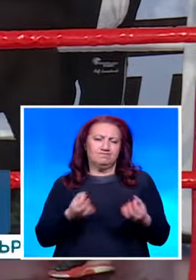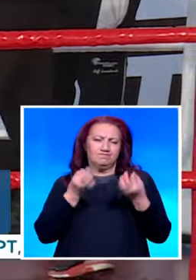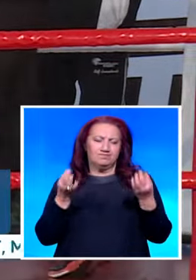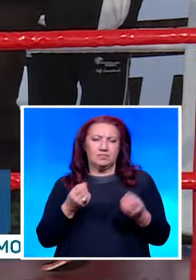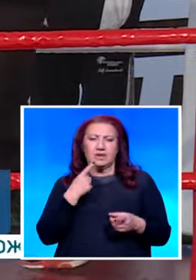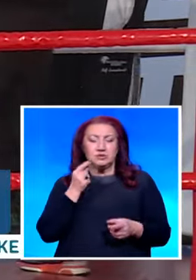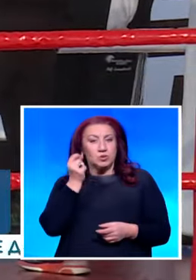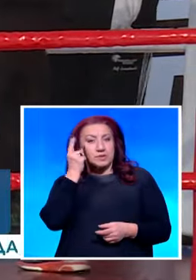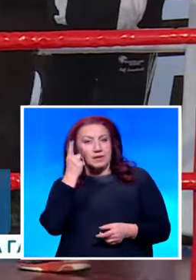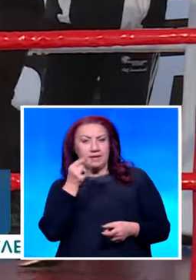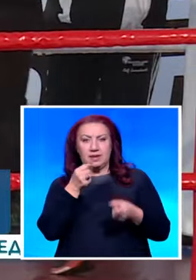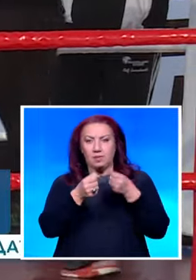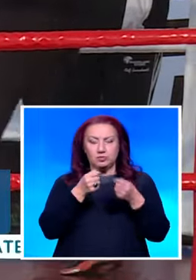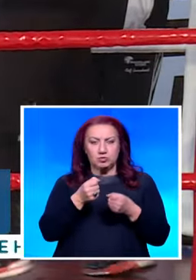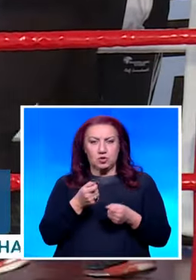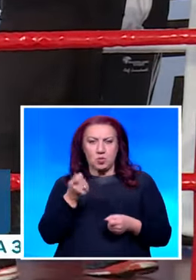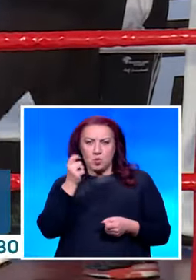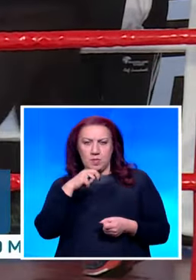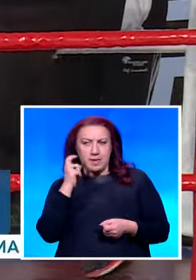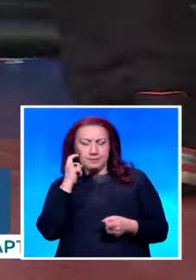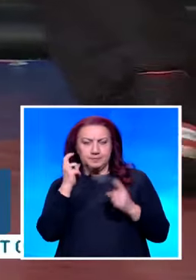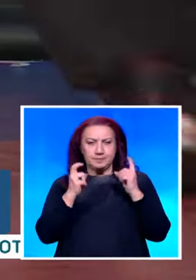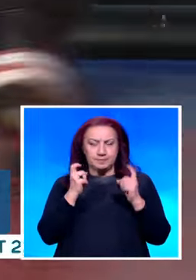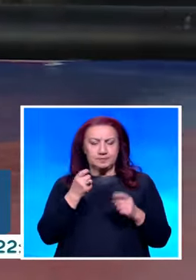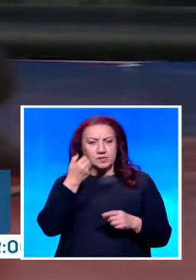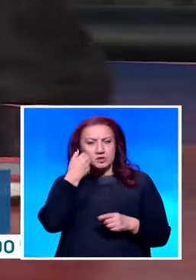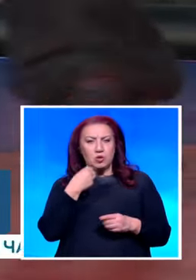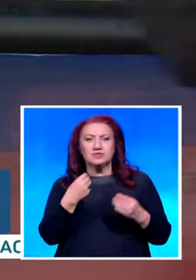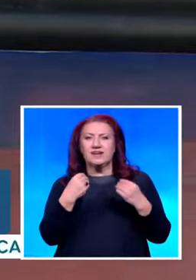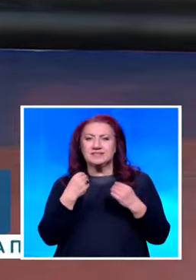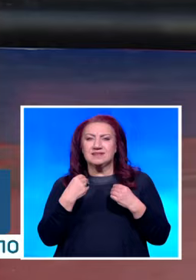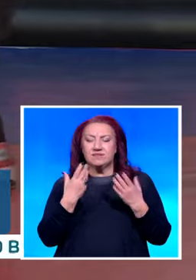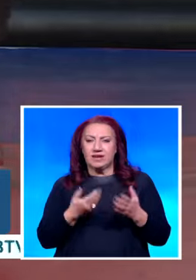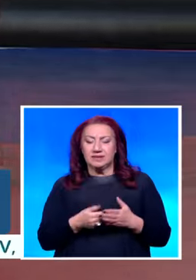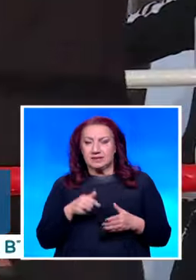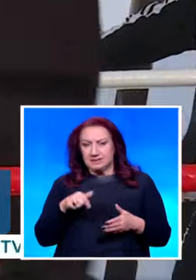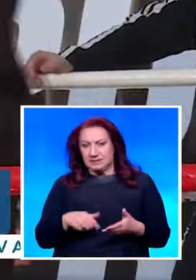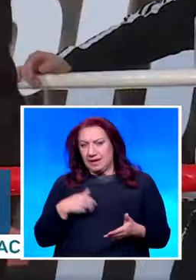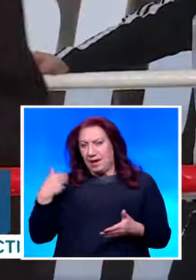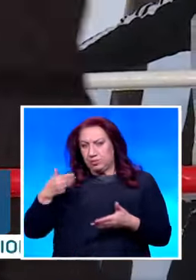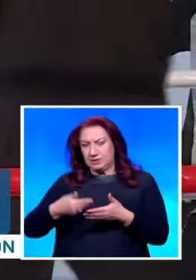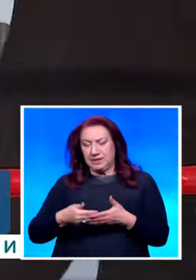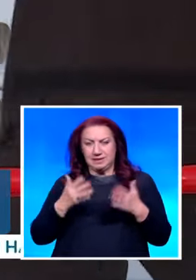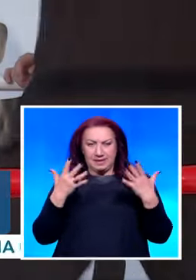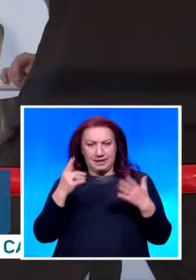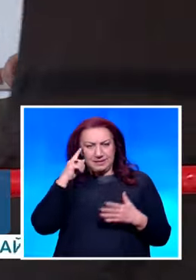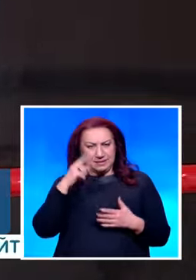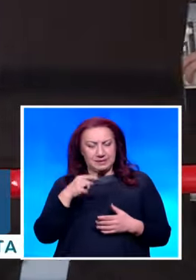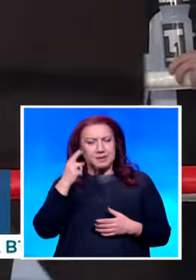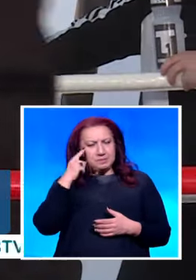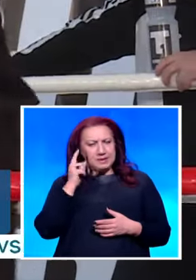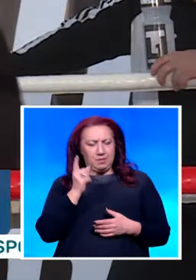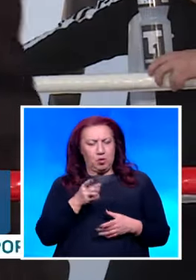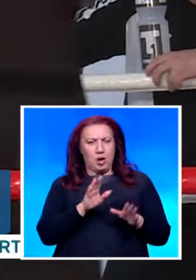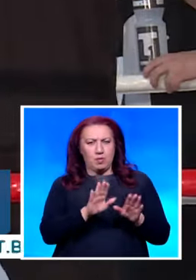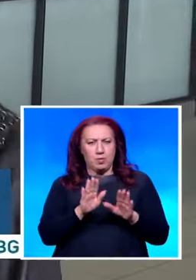интелигентен боксьор. Умее да осмисля и да използва съветите, които получава. Сега, в последните 10 дни, мисля, че мога да му помогна за